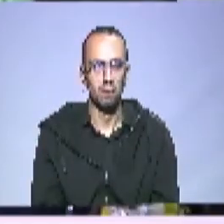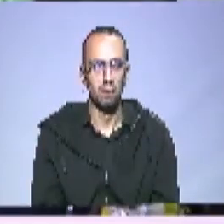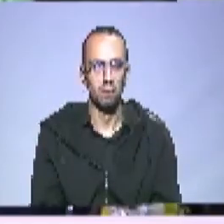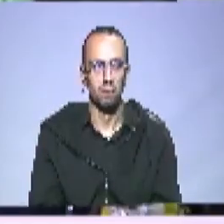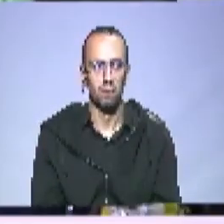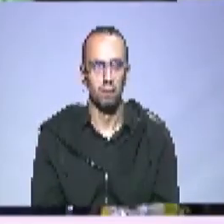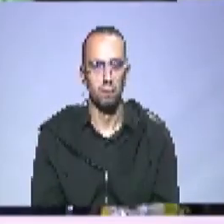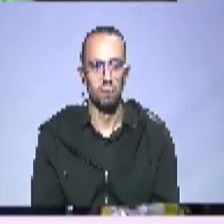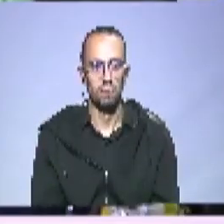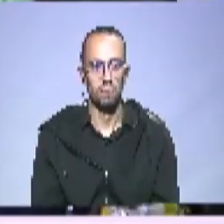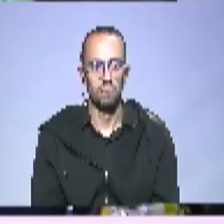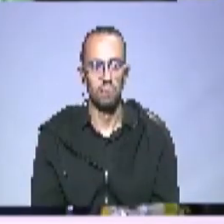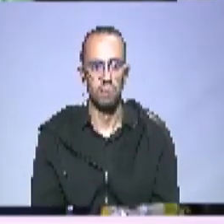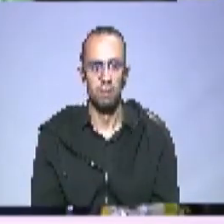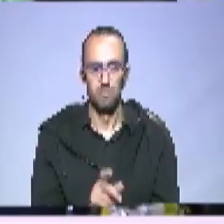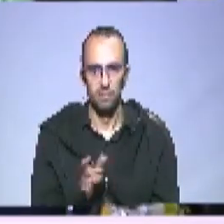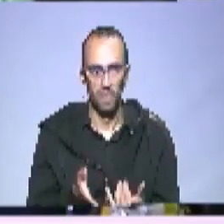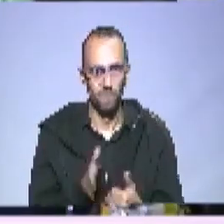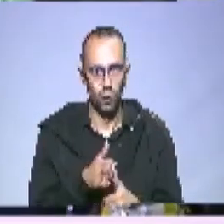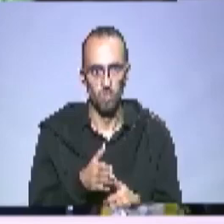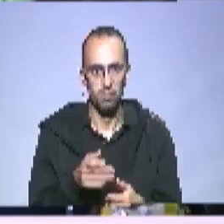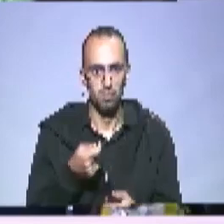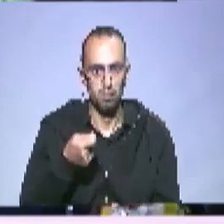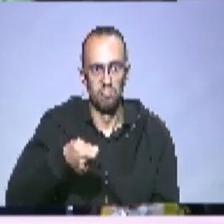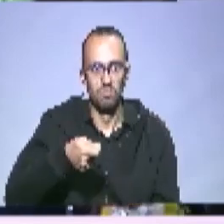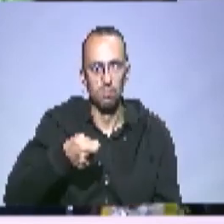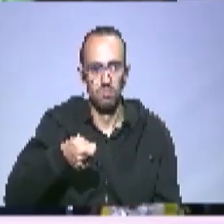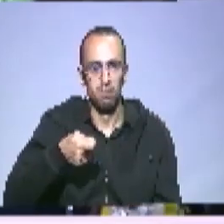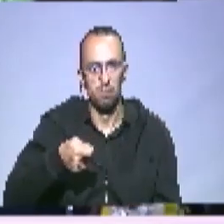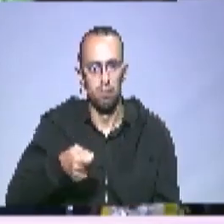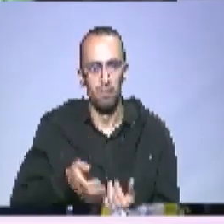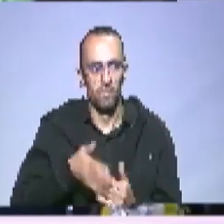اوكي على النار على طول. اه هناخد الكلام ده كله.